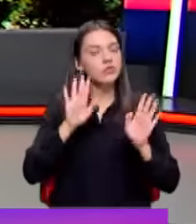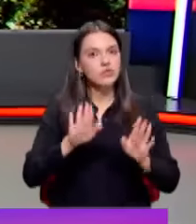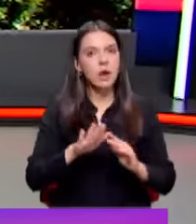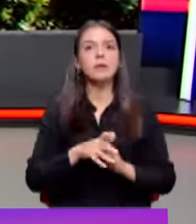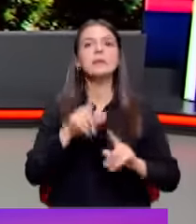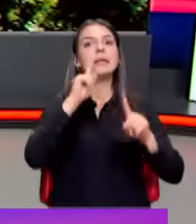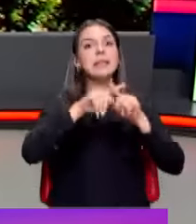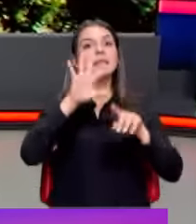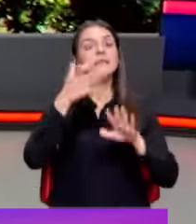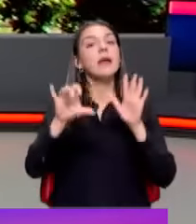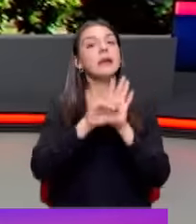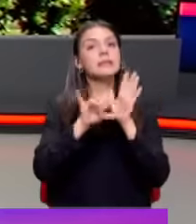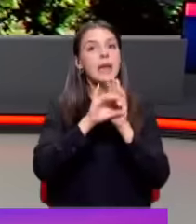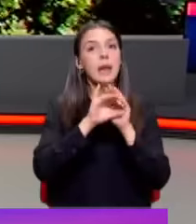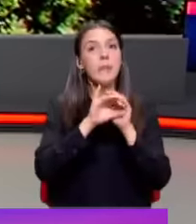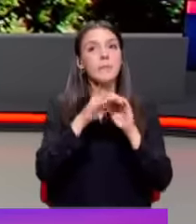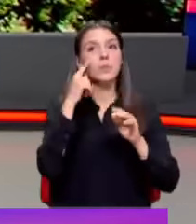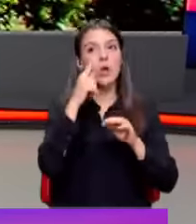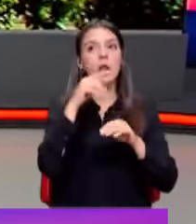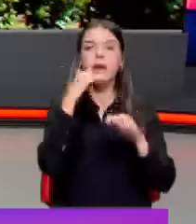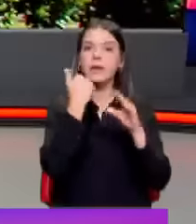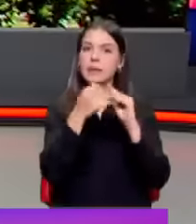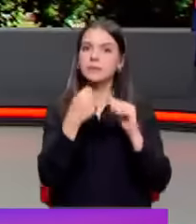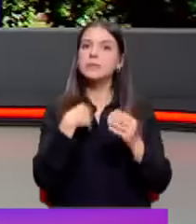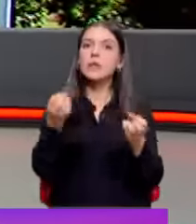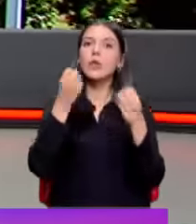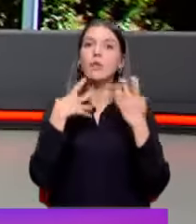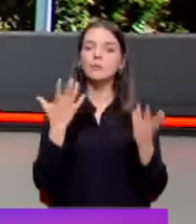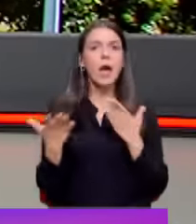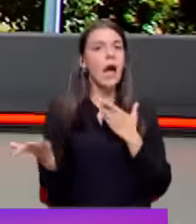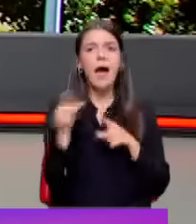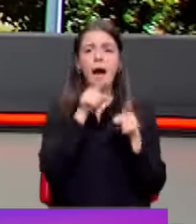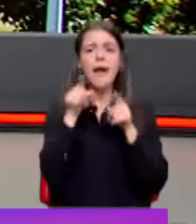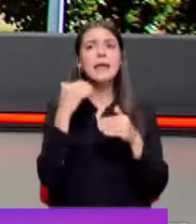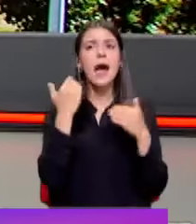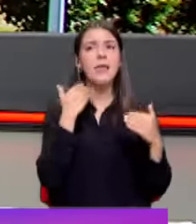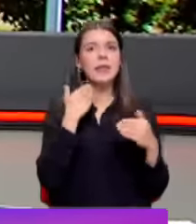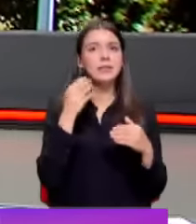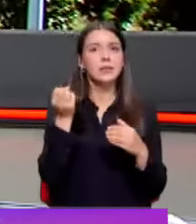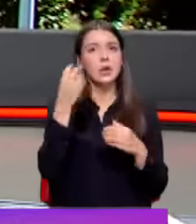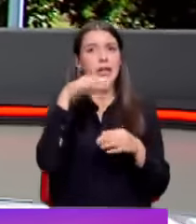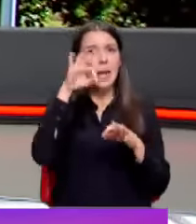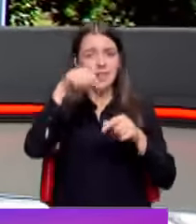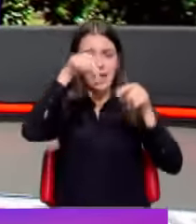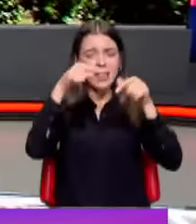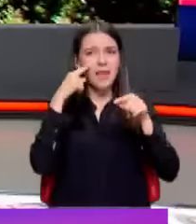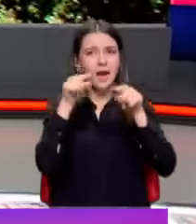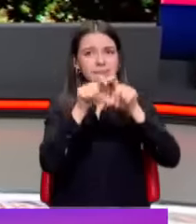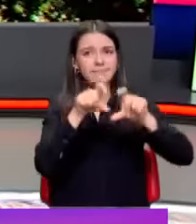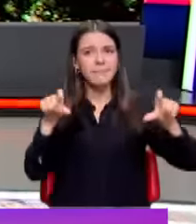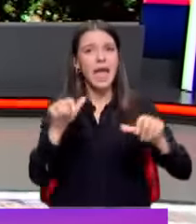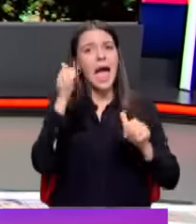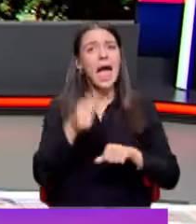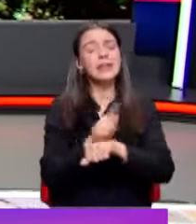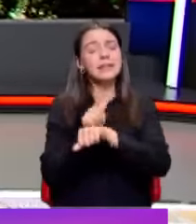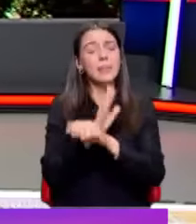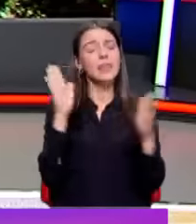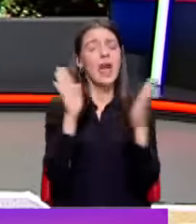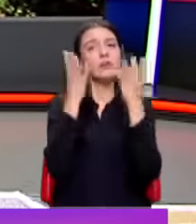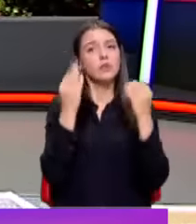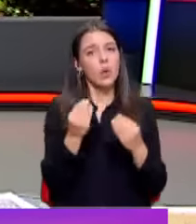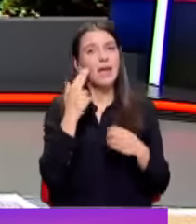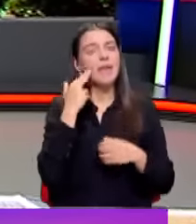ve Instagram üzerinden yazıp gönderebiliyorsunuz. Aslında hangi adreslere gönderebileceğiniz bu altta hemen her zaman karşınızda